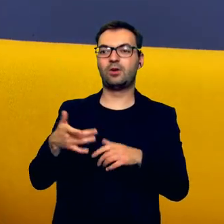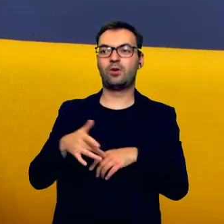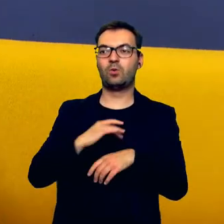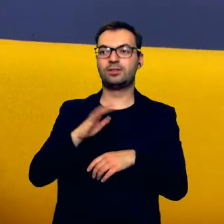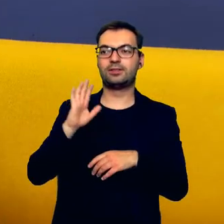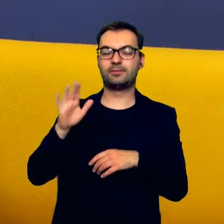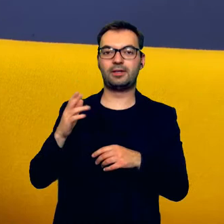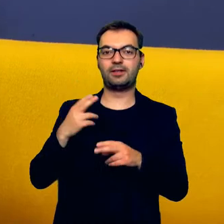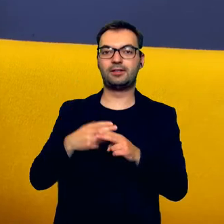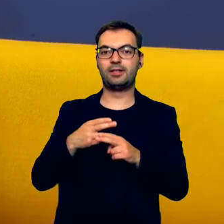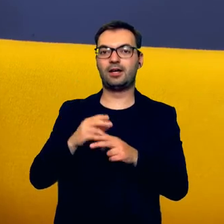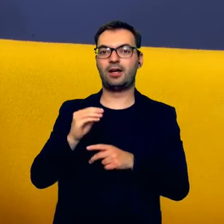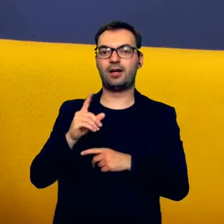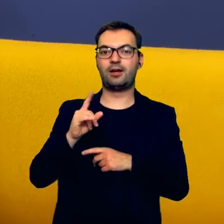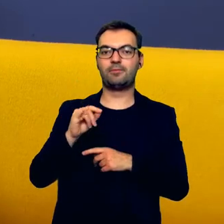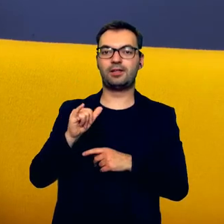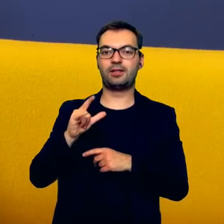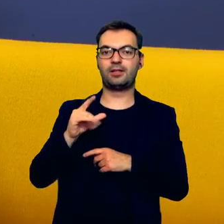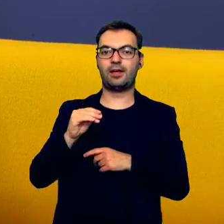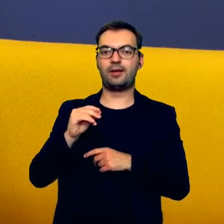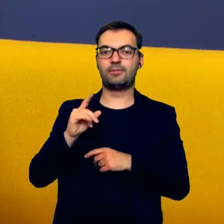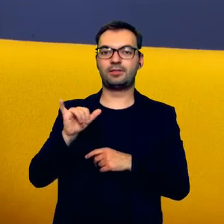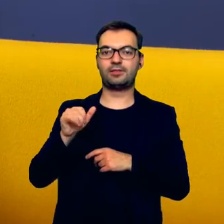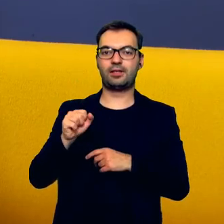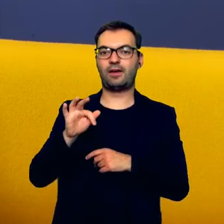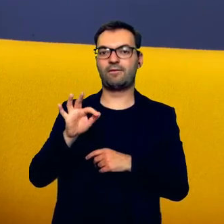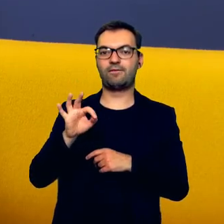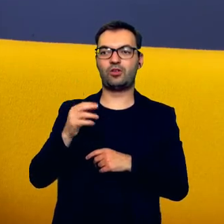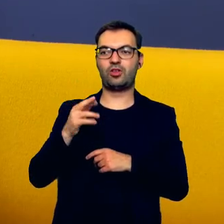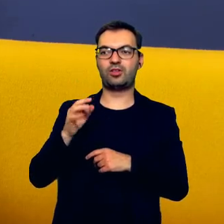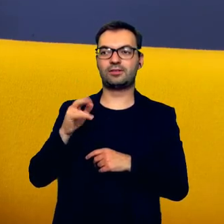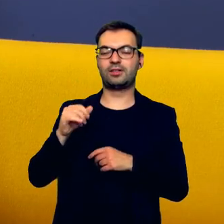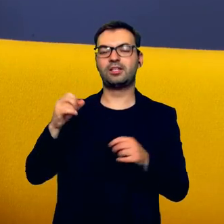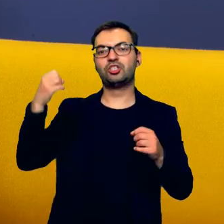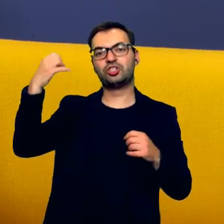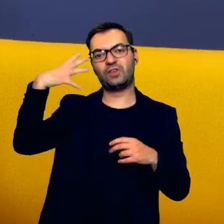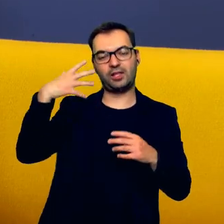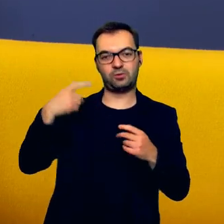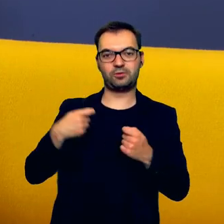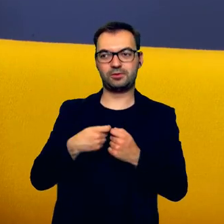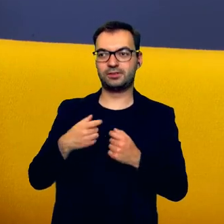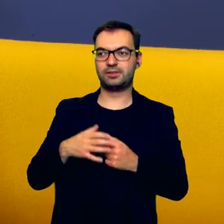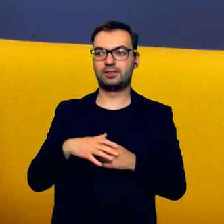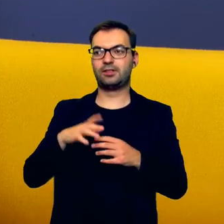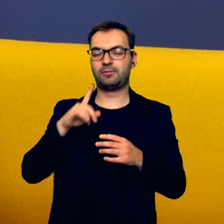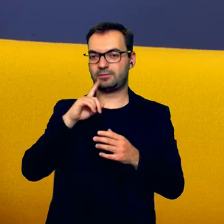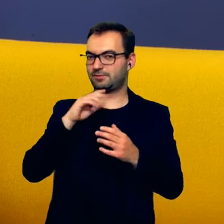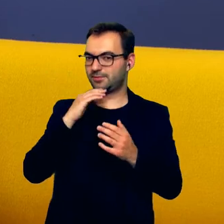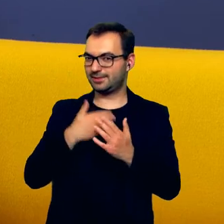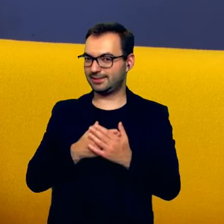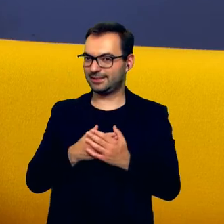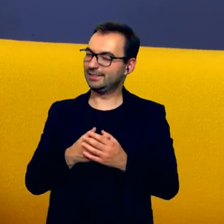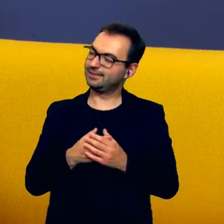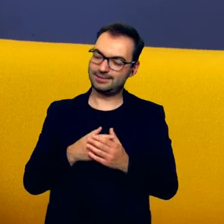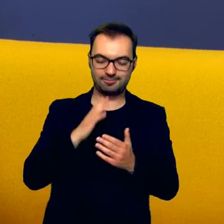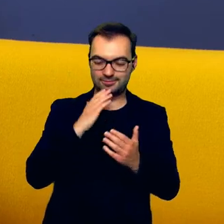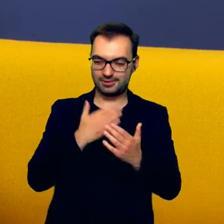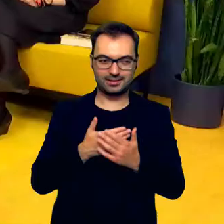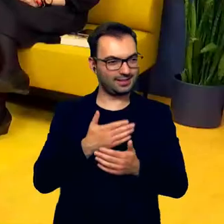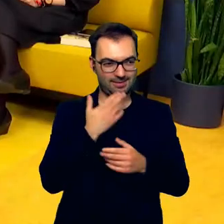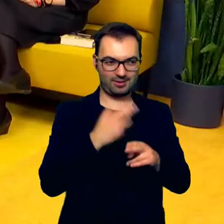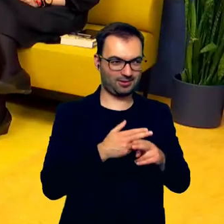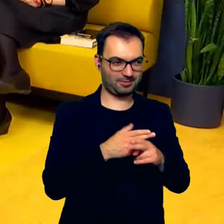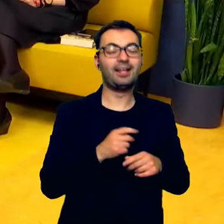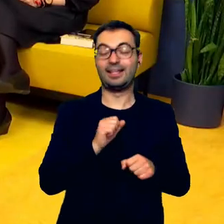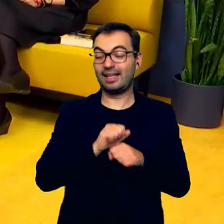Popielski cierpi na epilepsję fotosensitiva, czyli na epilepsję światłoczułą. Swoją drogą muszę pani powiedzieć, przyznam się. Że nie ma